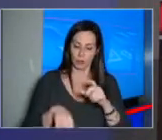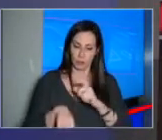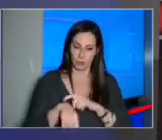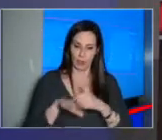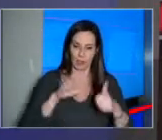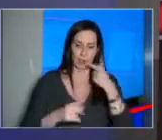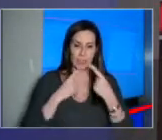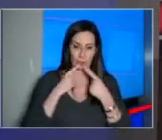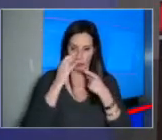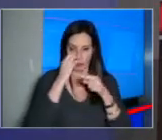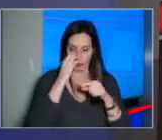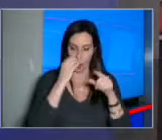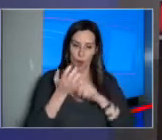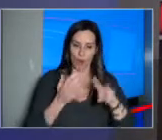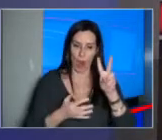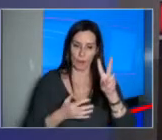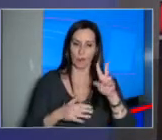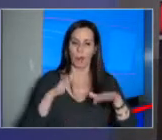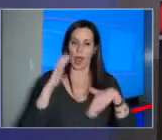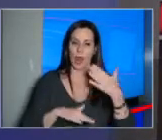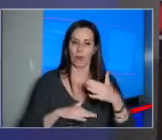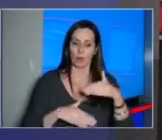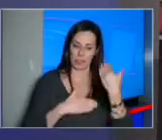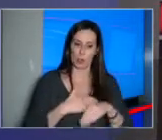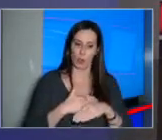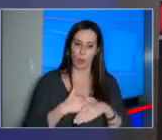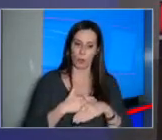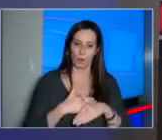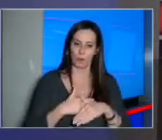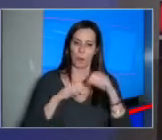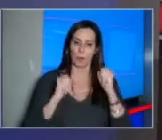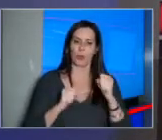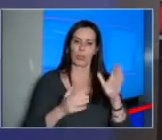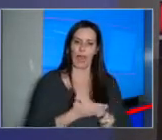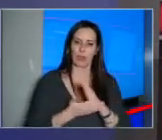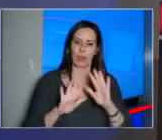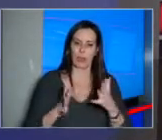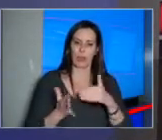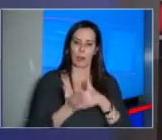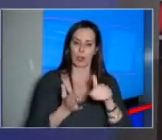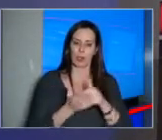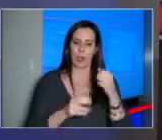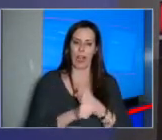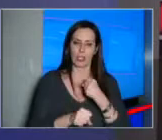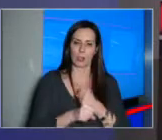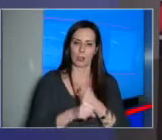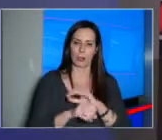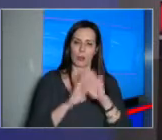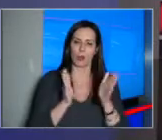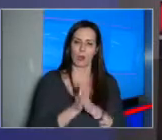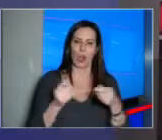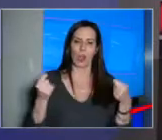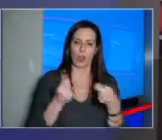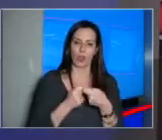לניהול מסע ומתן בין חודשיים, לאחריהם או בסיומם, הביטוח הלאומי יחליט כיצד להמשיך ולנהוג בכל מה